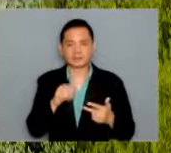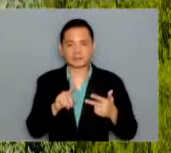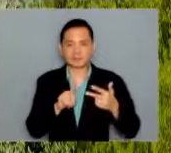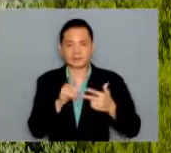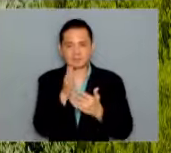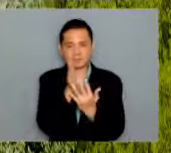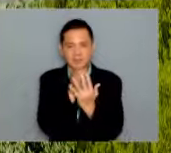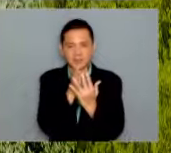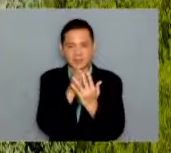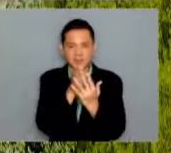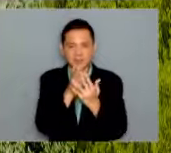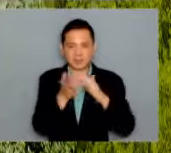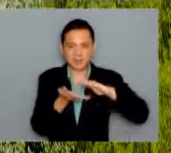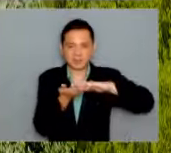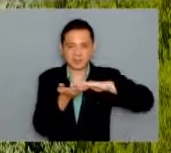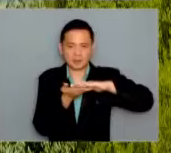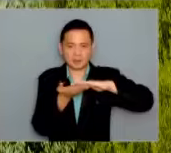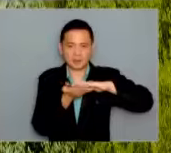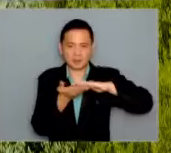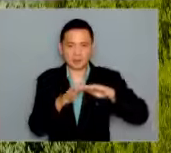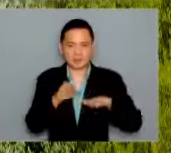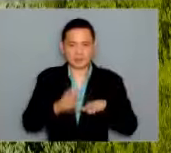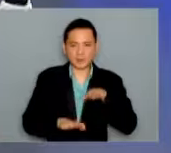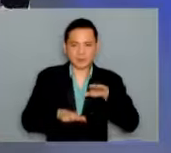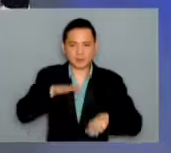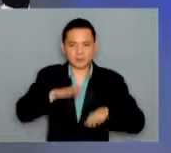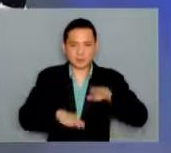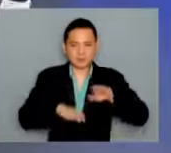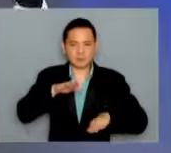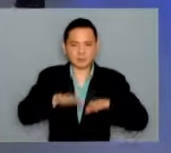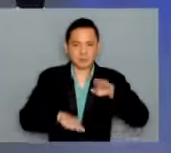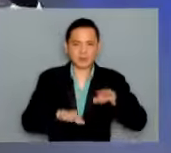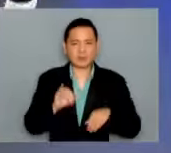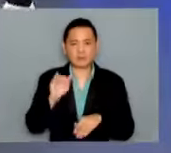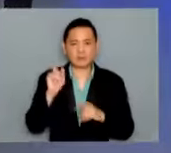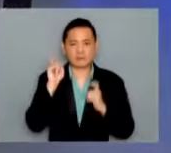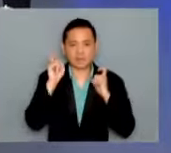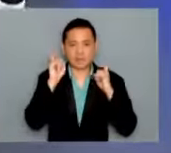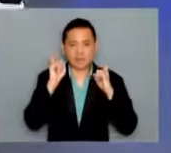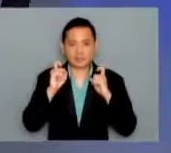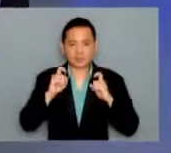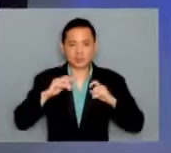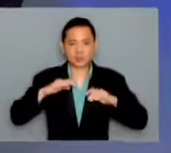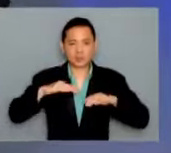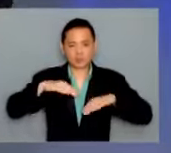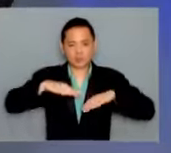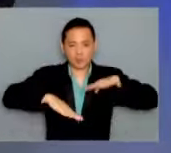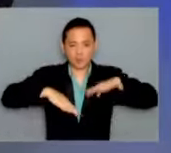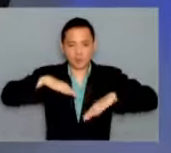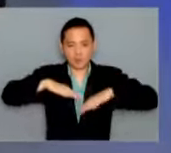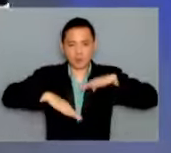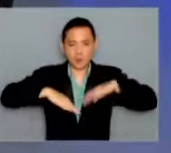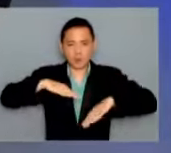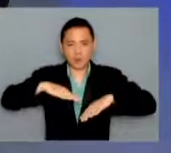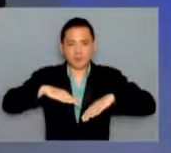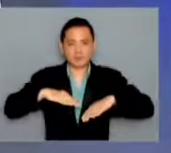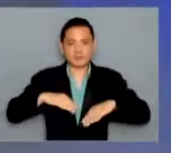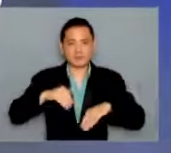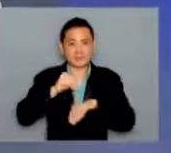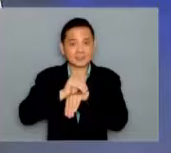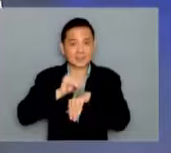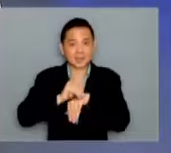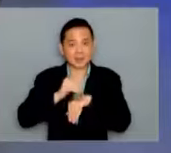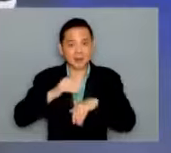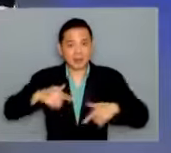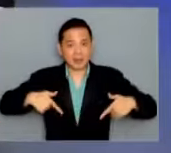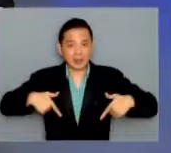siya. Flat. Okay. Oh, yung flat. So, kung gusto mong bumilis, tiptoes. Pagka ayaw mong maninig sa gabi, 100, 200, tiptoes. 400, yan yung very